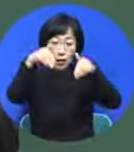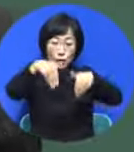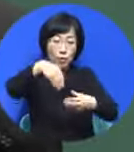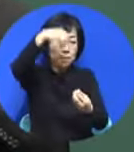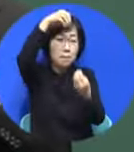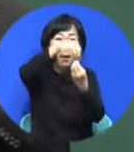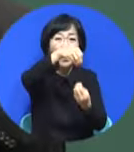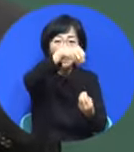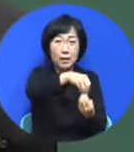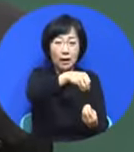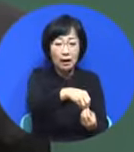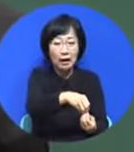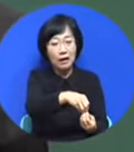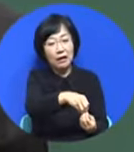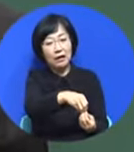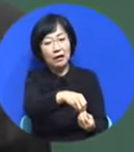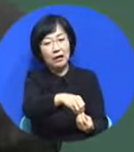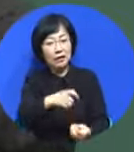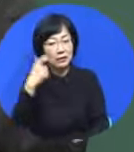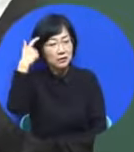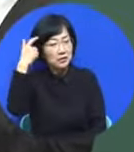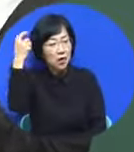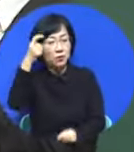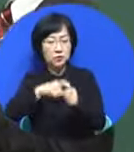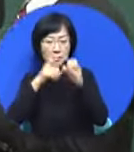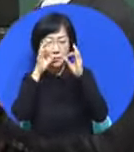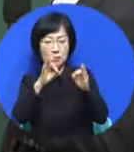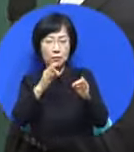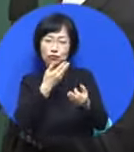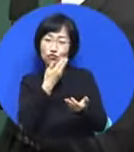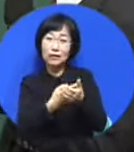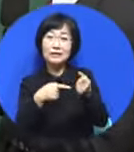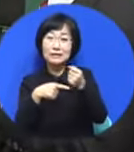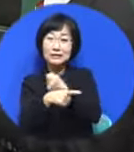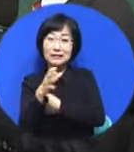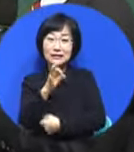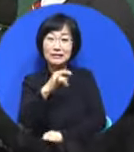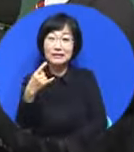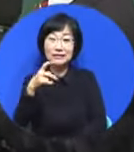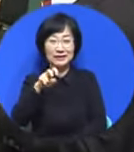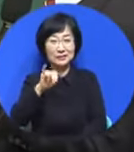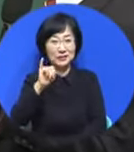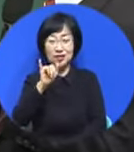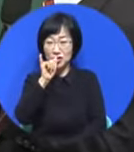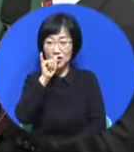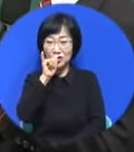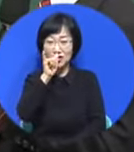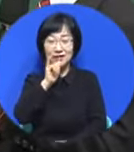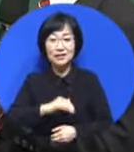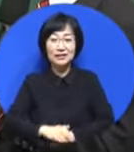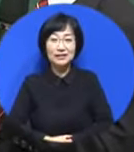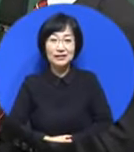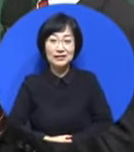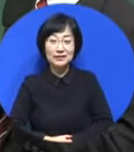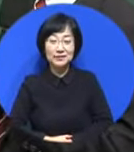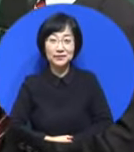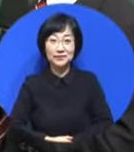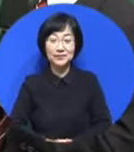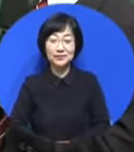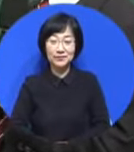slave as well. And the meaning, spiritual meaning, is also very great. 그러니까, 이제 그 주인이